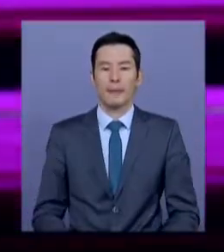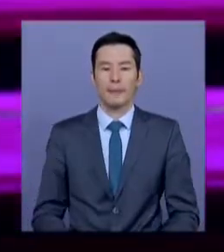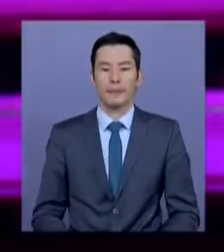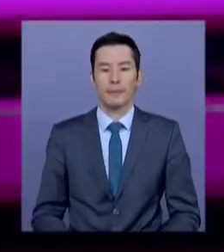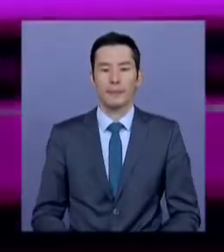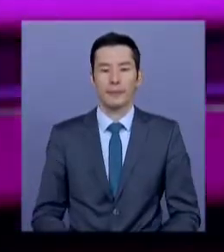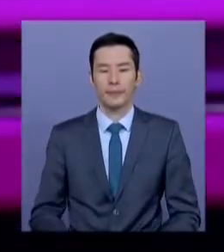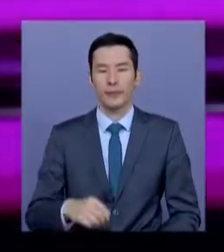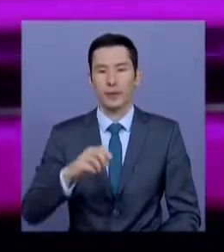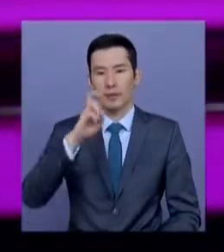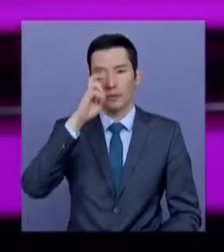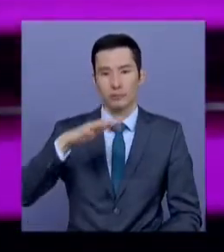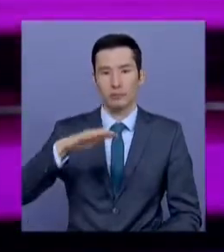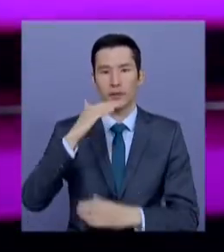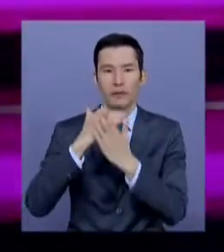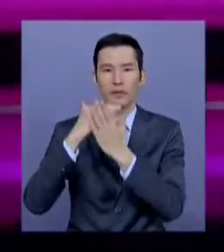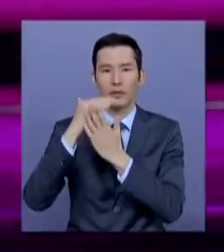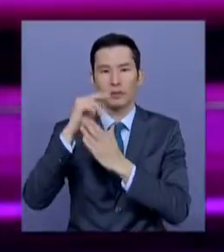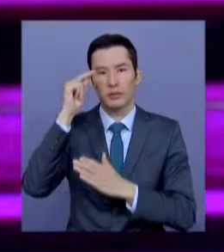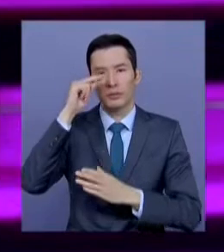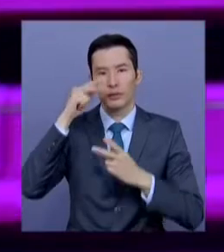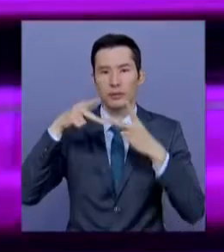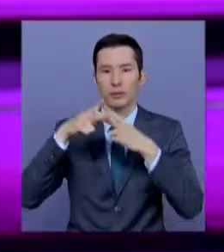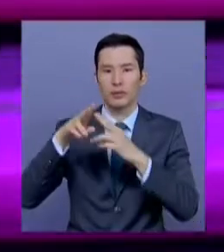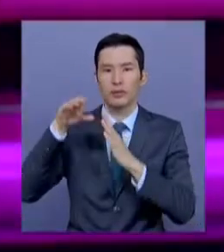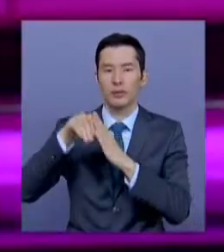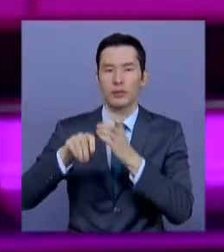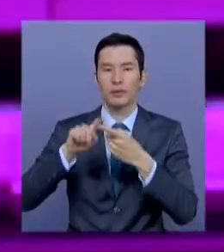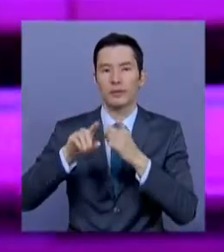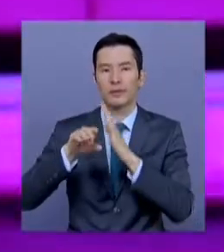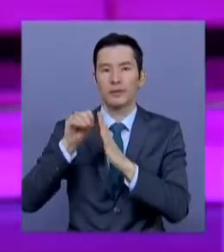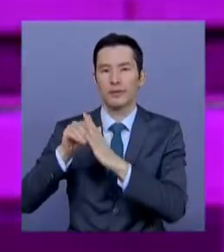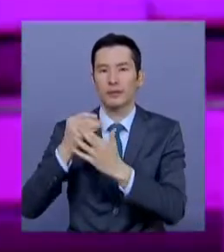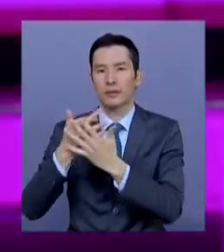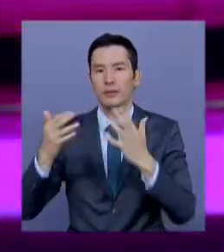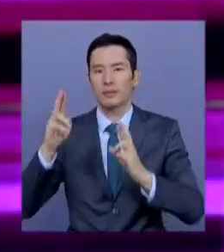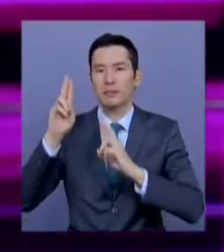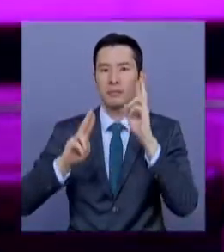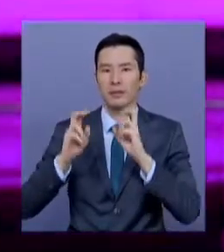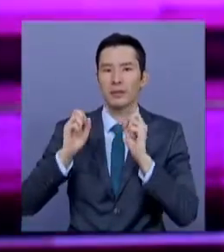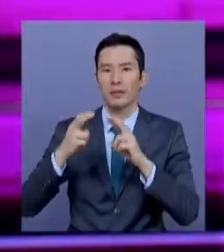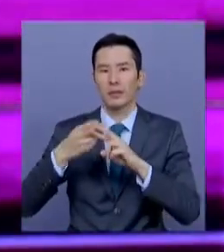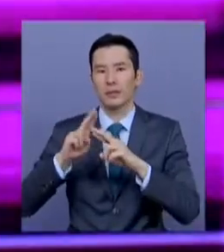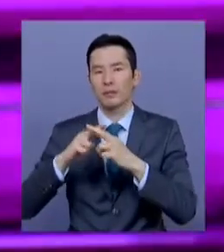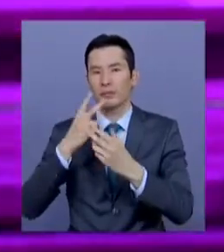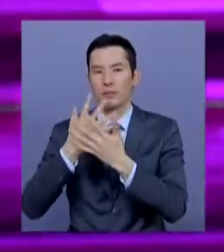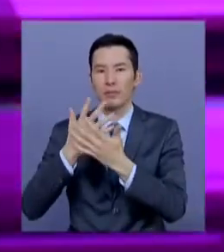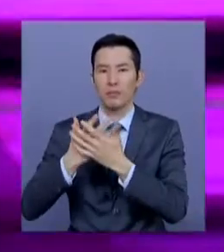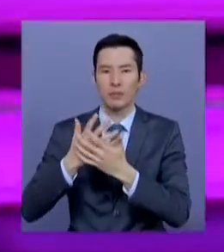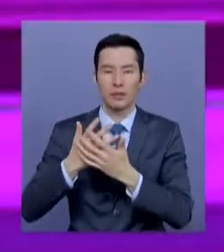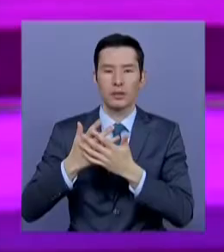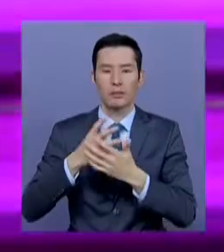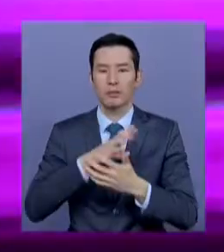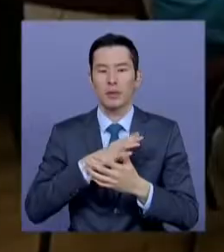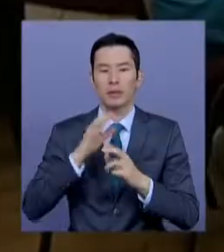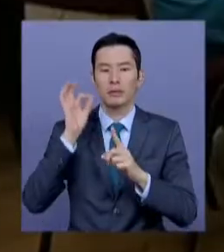Елдегі жоғары оқу орындары студенттерінің арасында сайлау құқығы мен сайлау процесі мәселелері бойынша викторинаның бірінші кезеңі басталды.